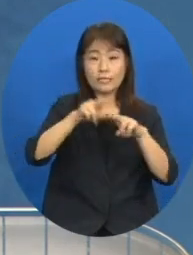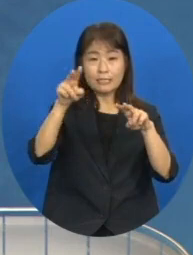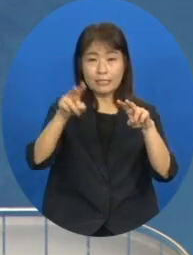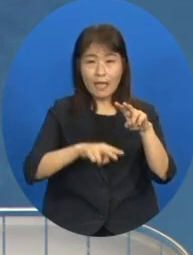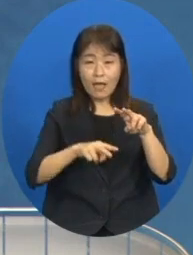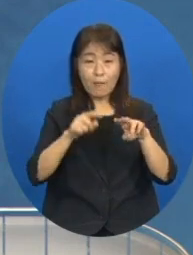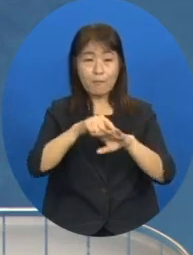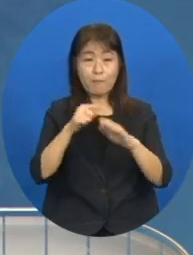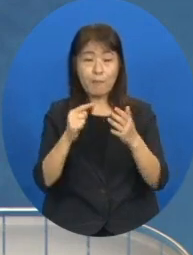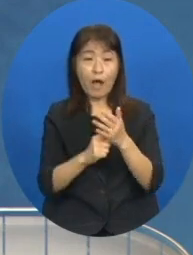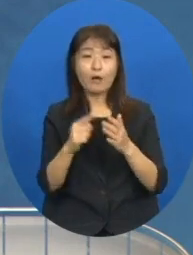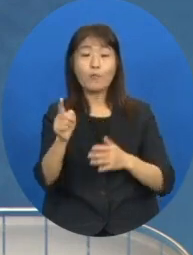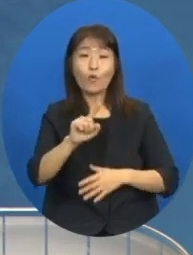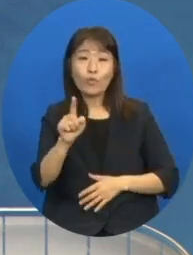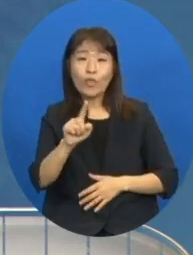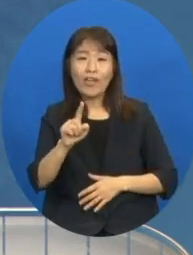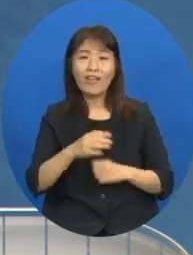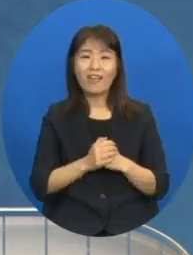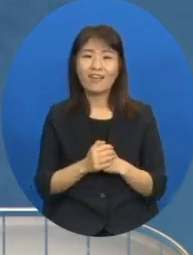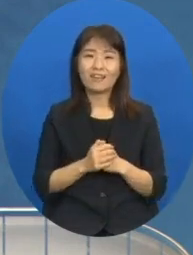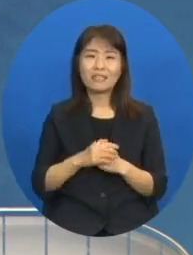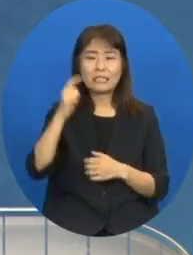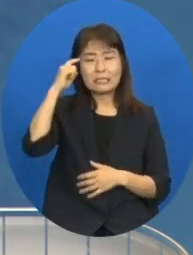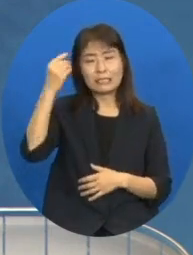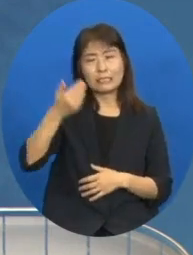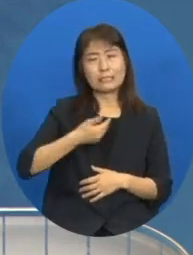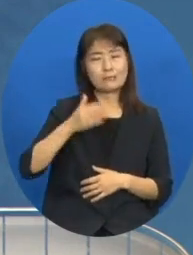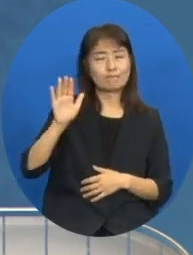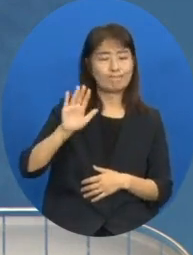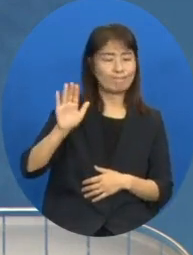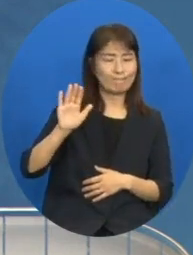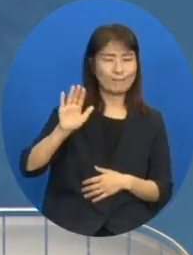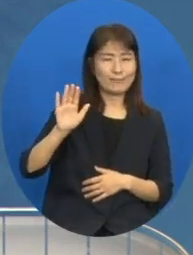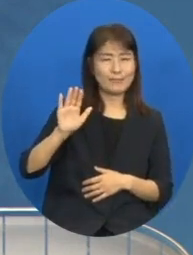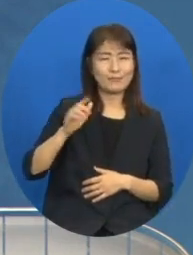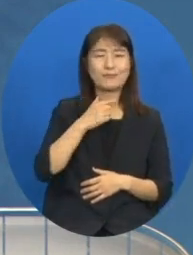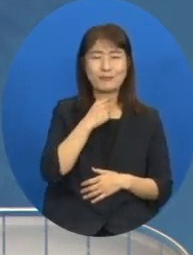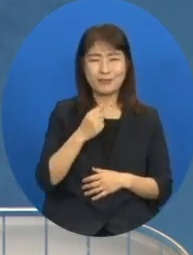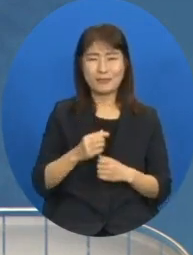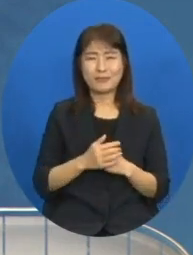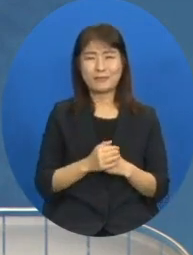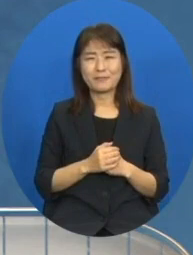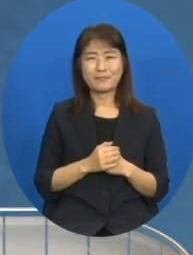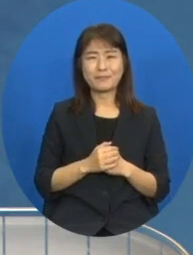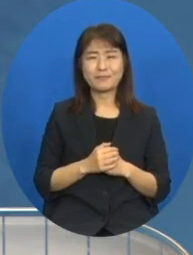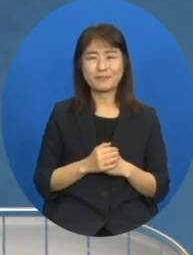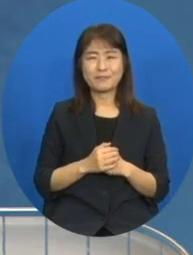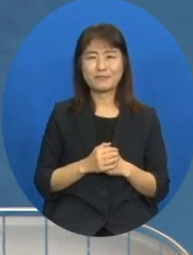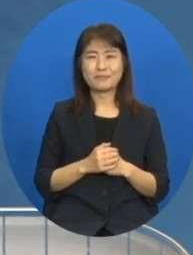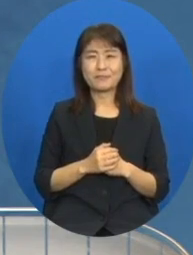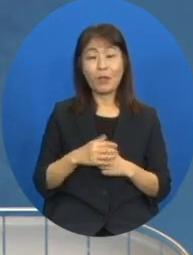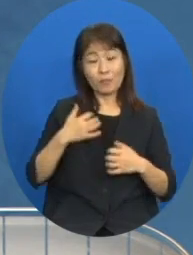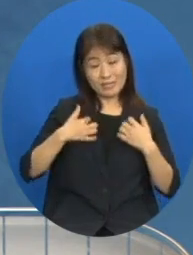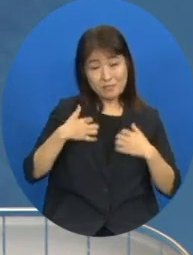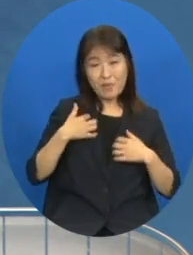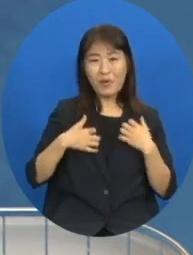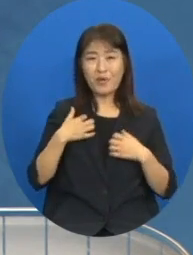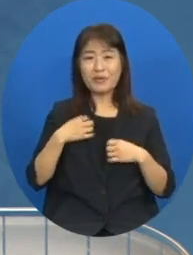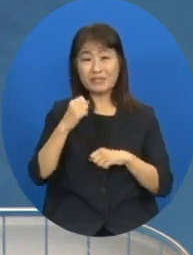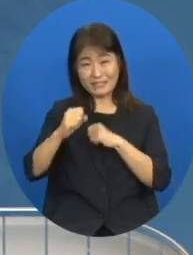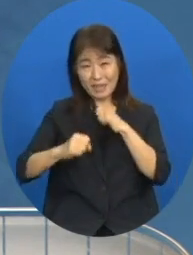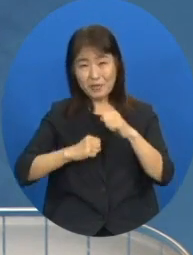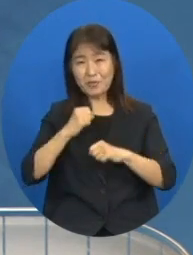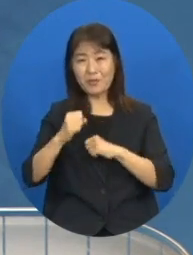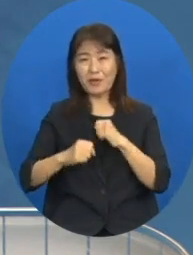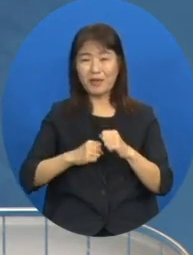어떠냐는 거예요. 이젠 제발 좀 질문을 안 해주셨으면 좋겠어요. 너무 기뻐요, 너무 자유로워요,